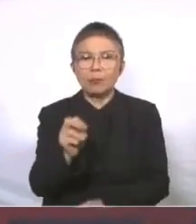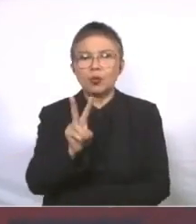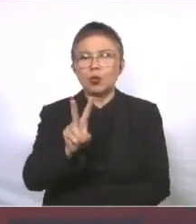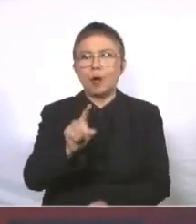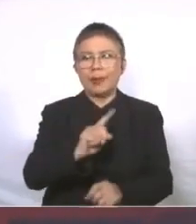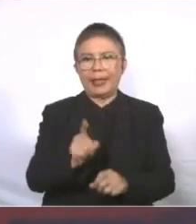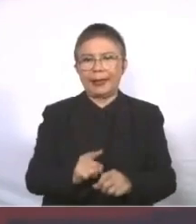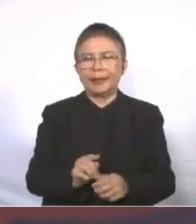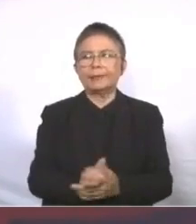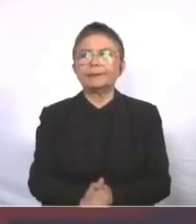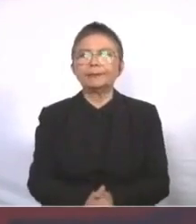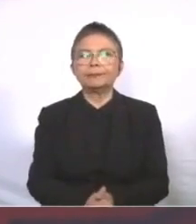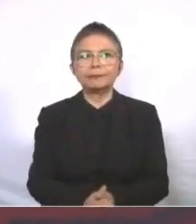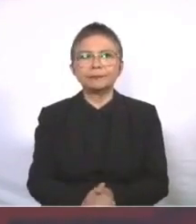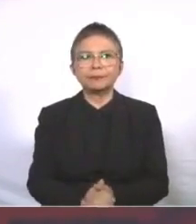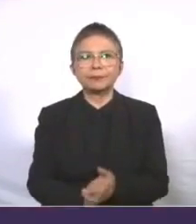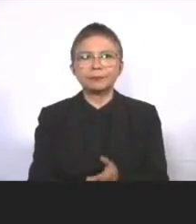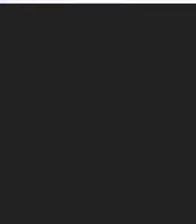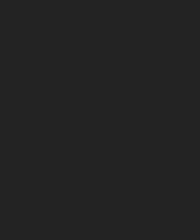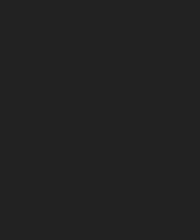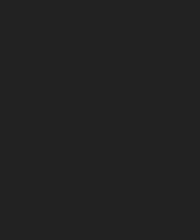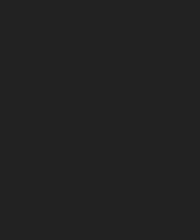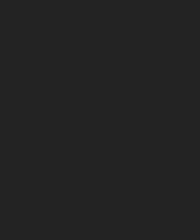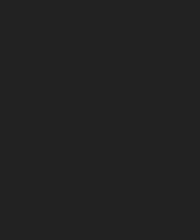mulai ketika Bapak mulai berbicara